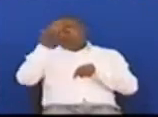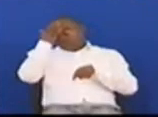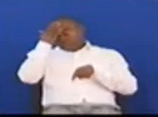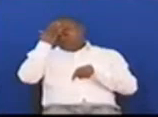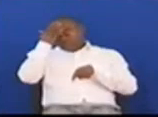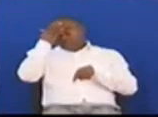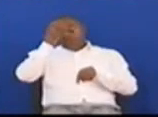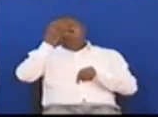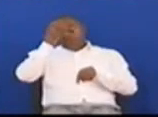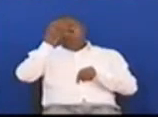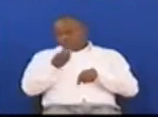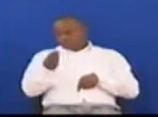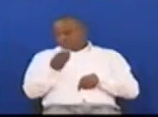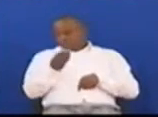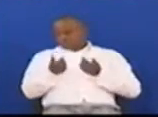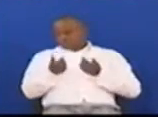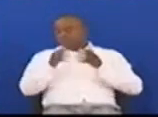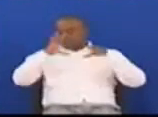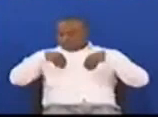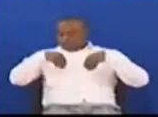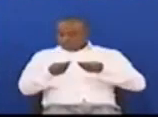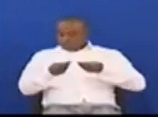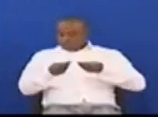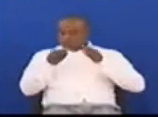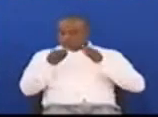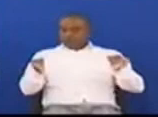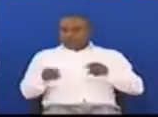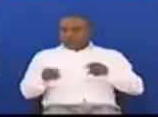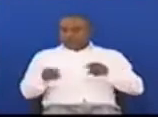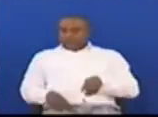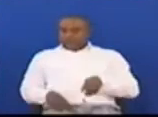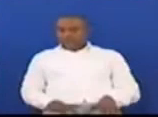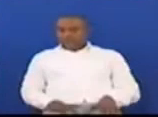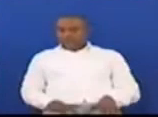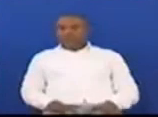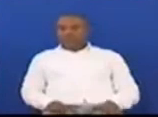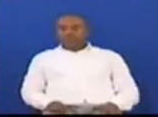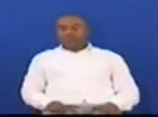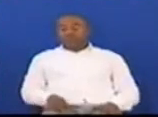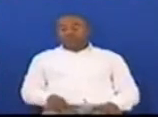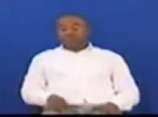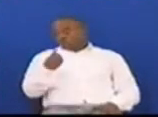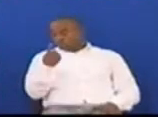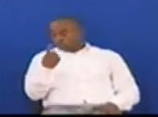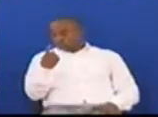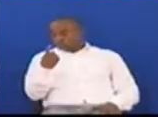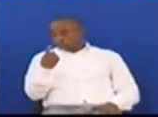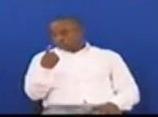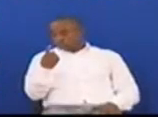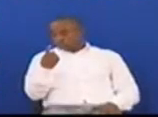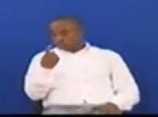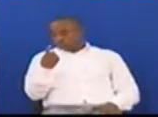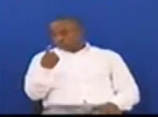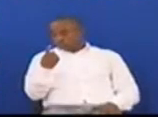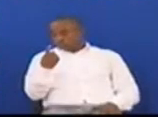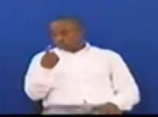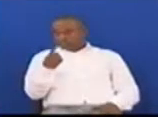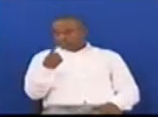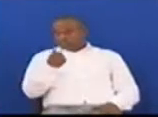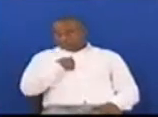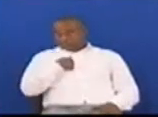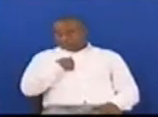lakini umenikubalia kunipa nafasi hii. Kwanza Mheshimiwa Spika,